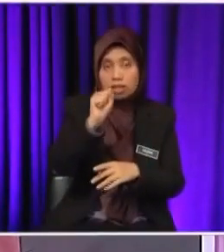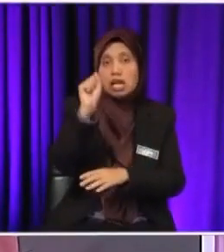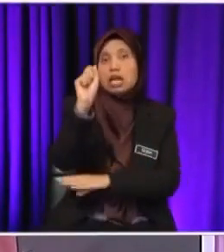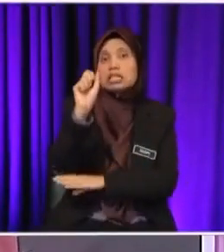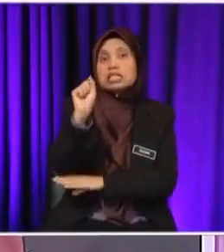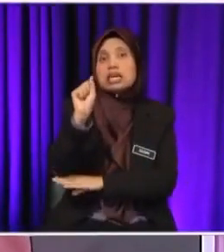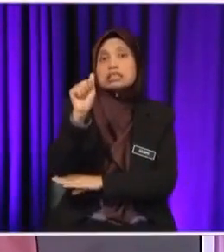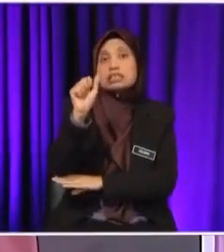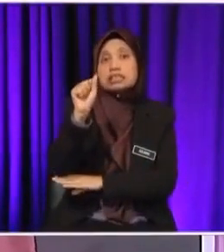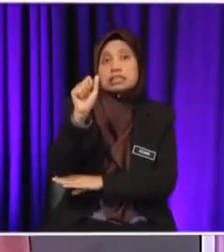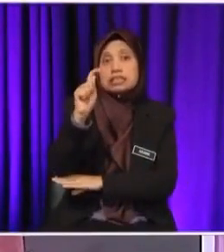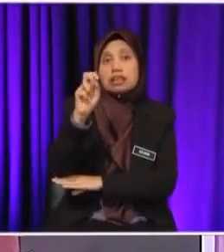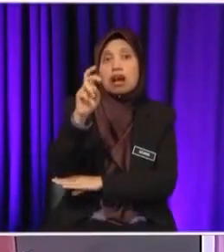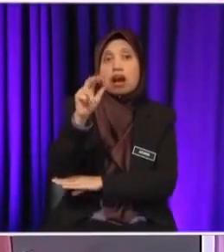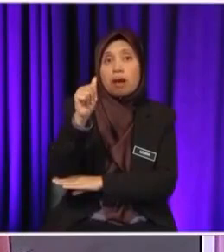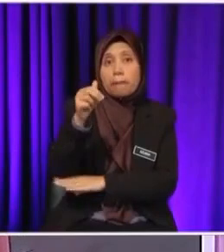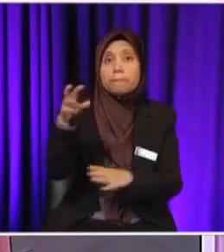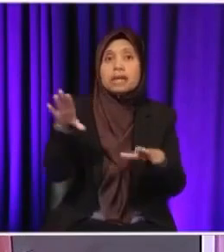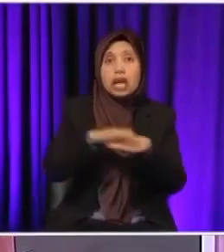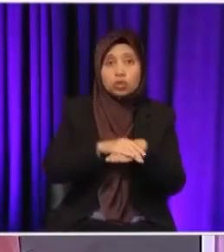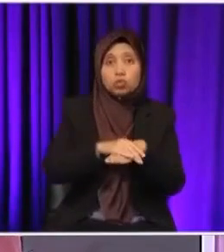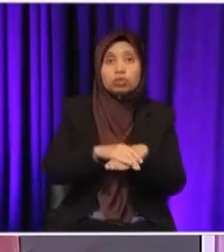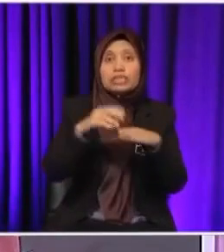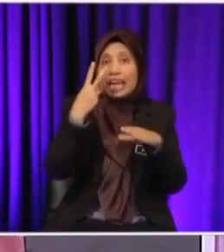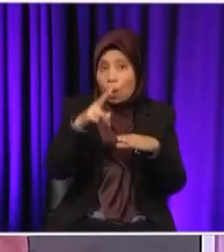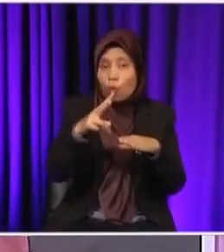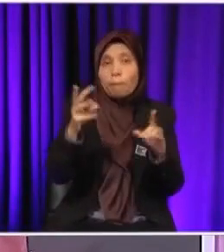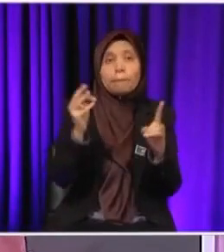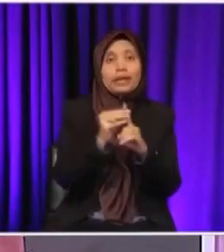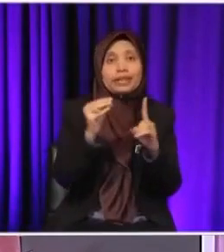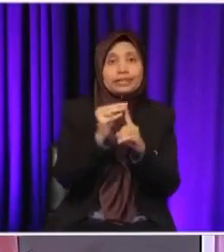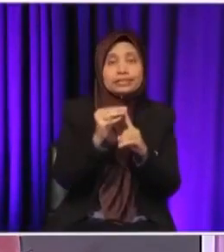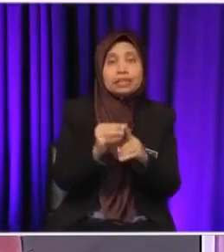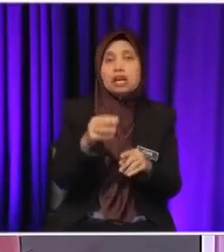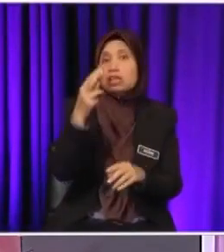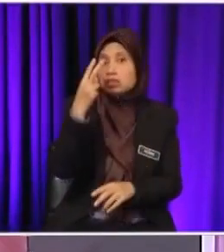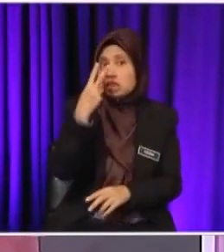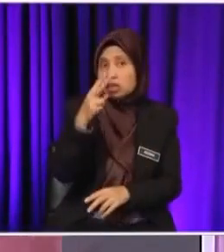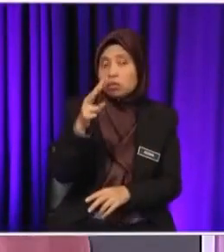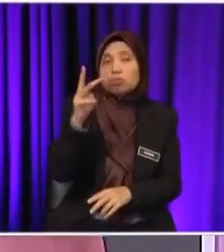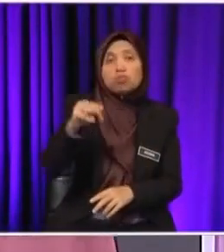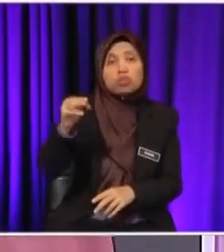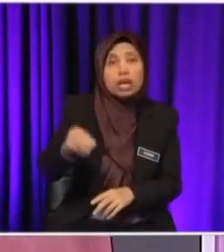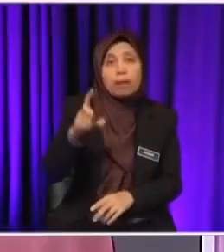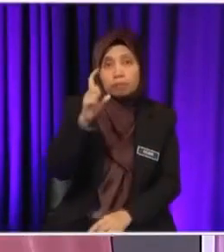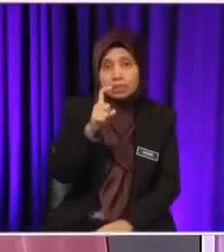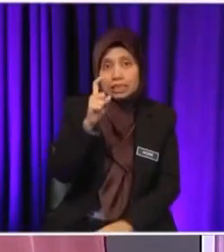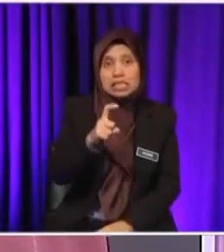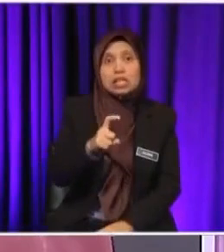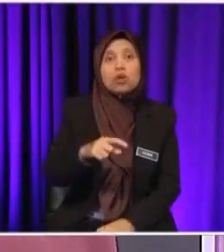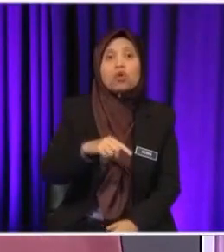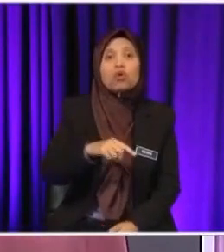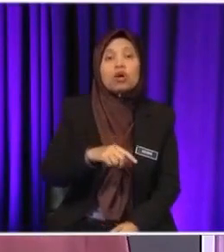kita kena lihat bergantung kepada pemarkahan juga. Kemudian murid seharusnya